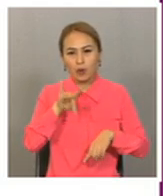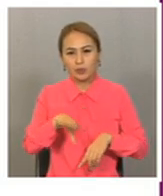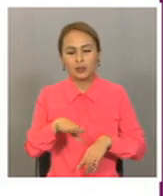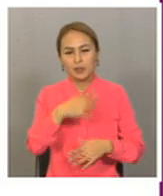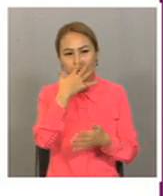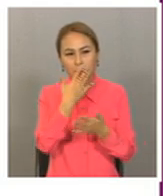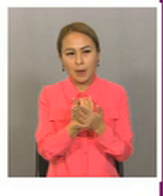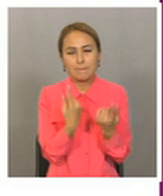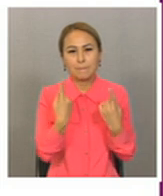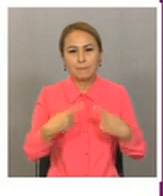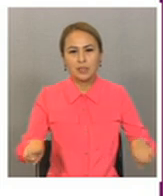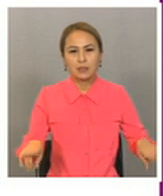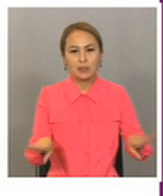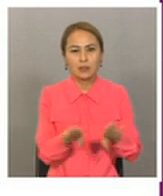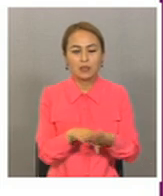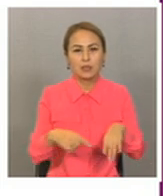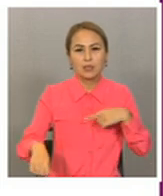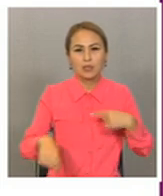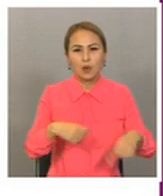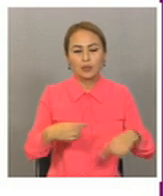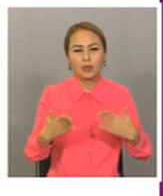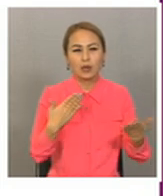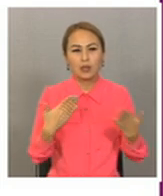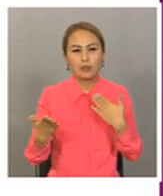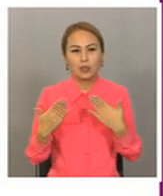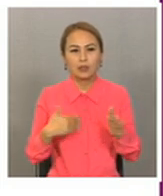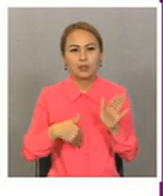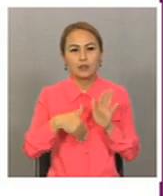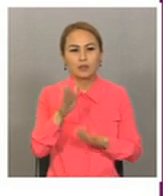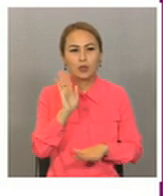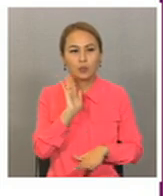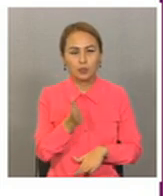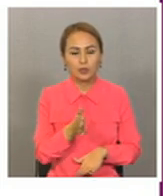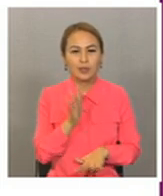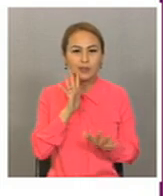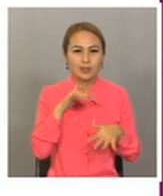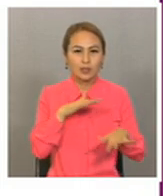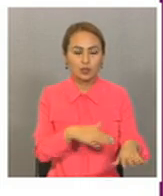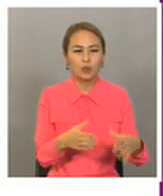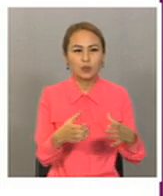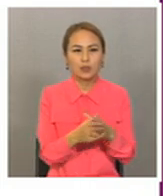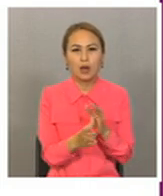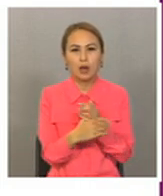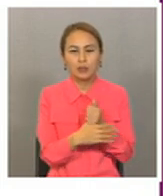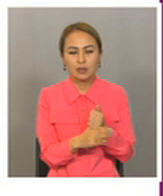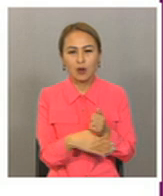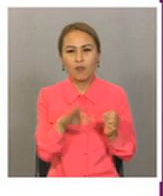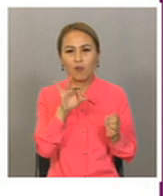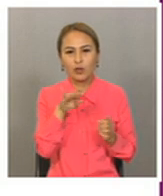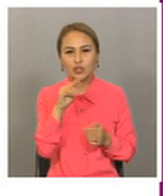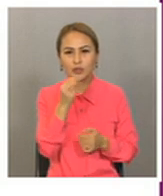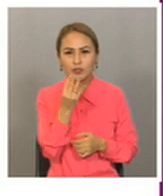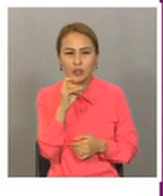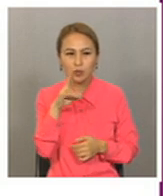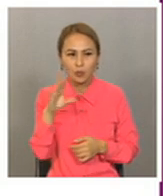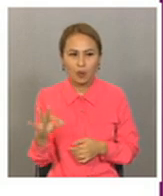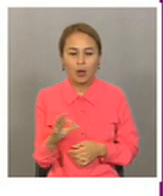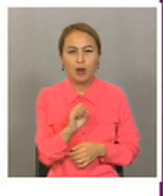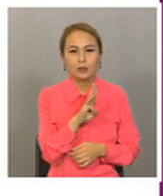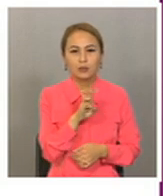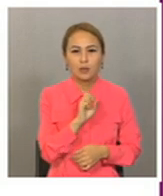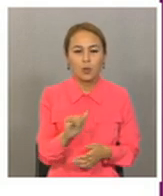басқа елдермен сауда қарым-қатынасы жүзеге асады. Теңіз жағалауында Атырау, Форт Шевченко, Ақтау